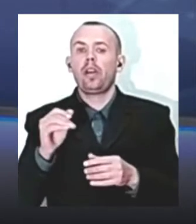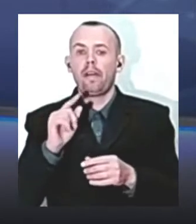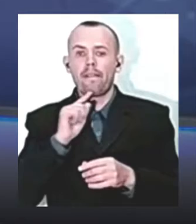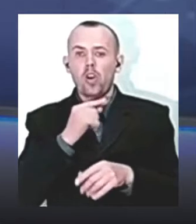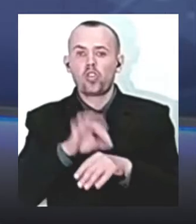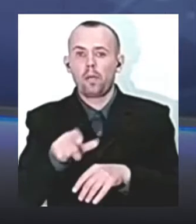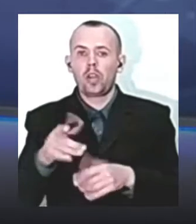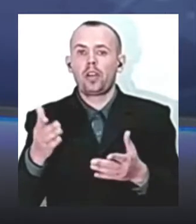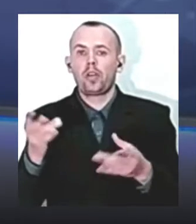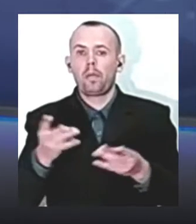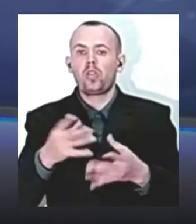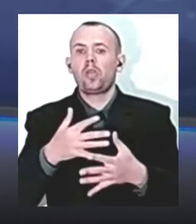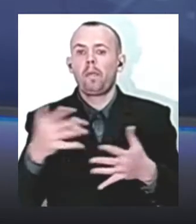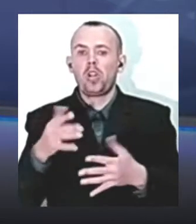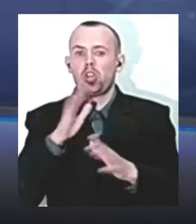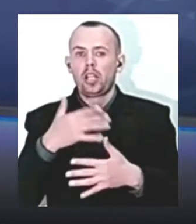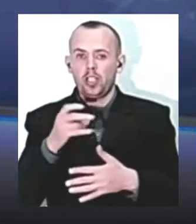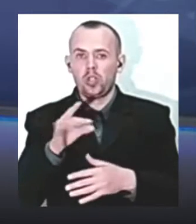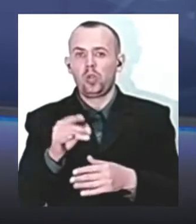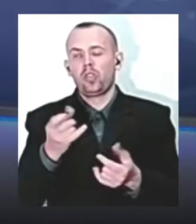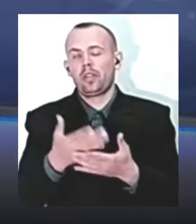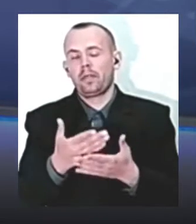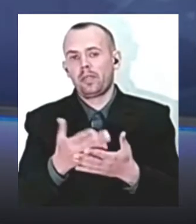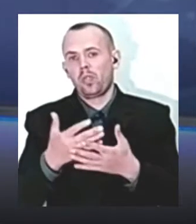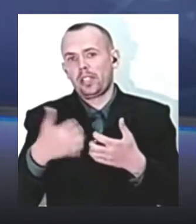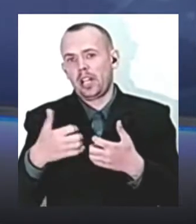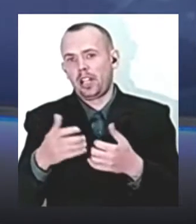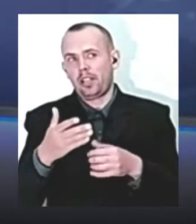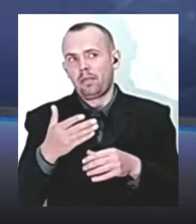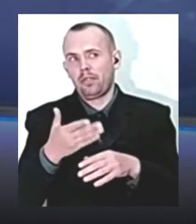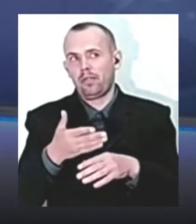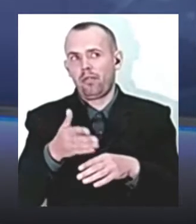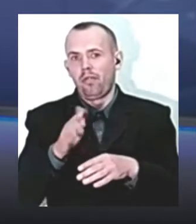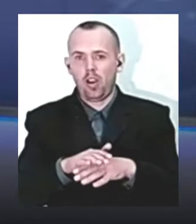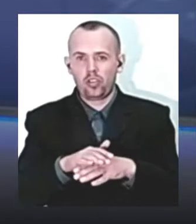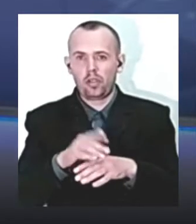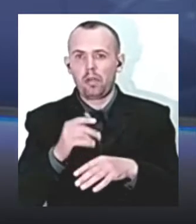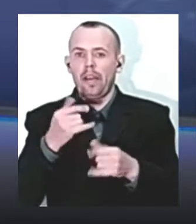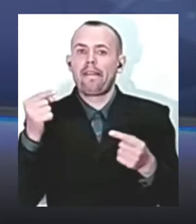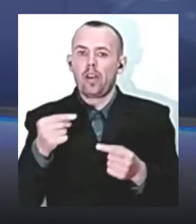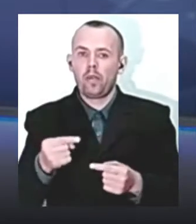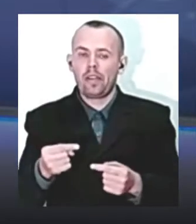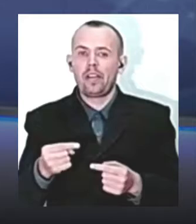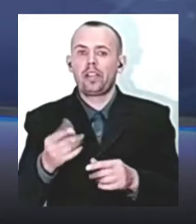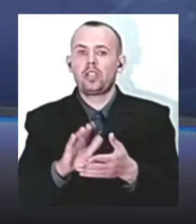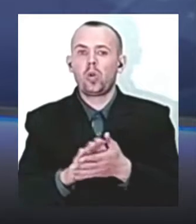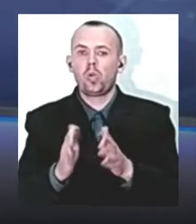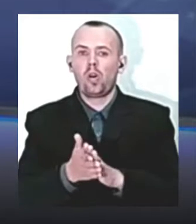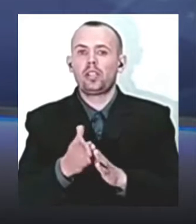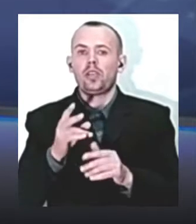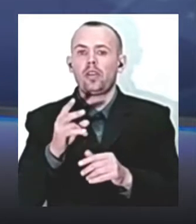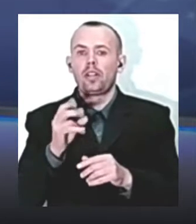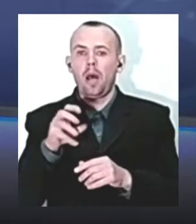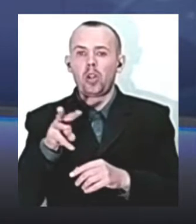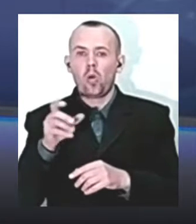потребують більше кисню, ніж, наприклад, які середньої важкості або легкі. І, відповідно, в ситуації на Міхновського там в більшій